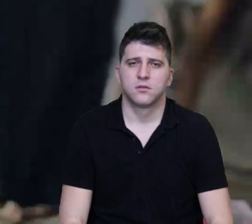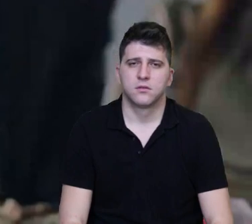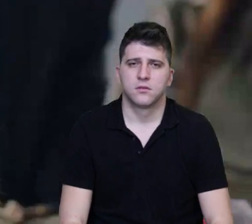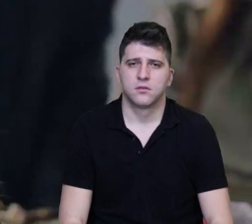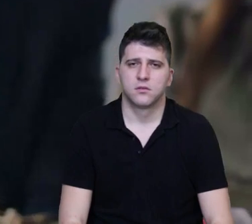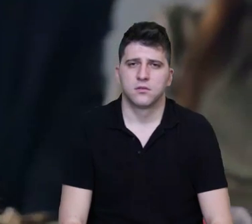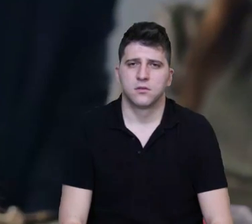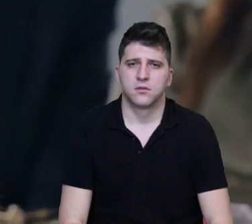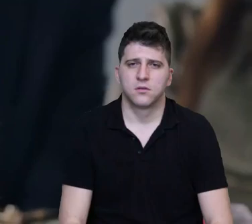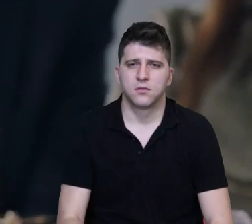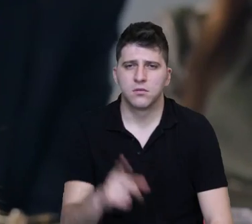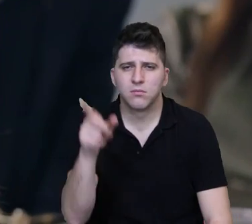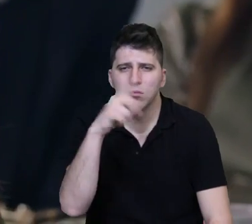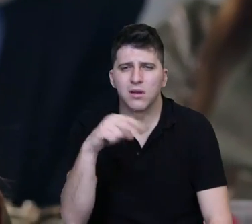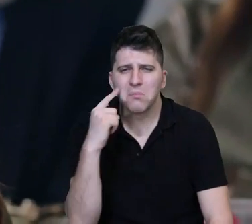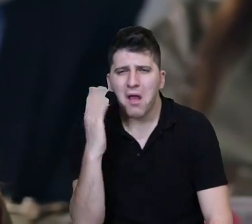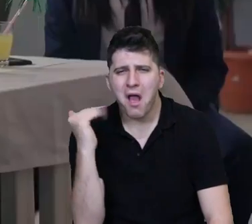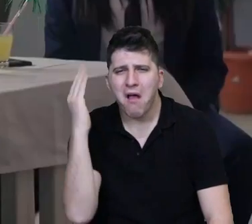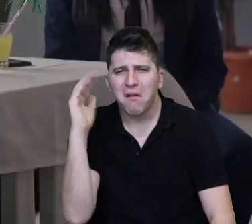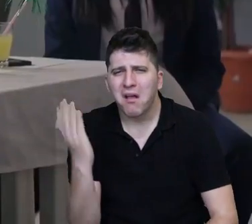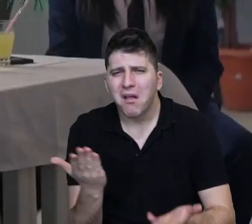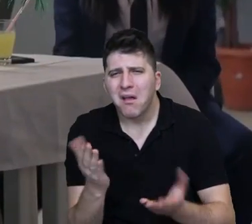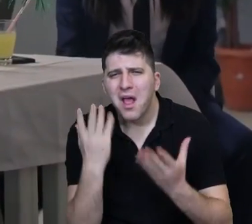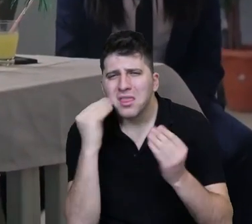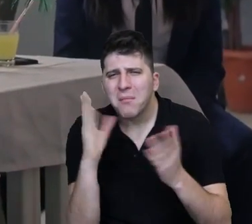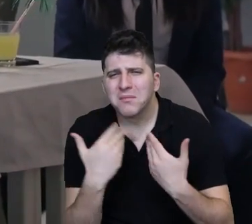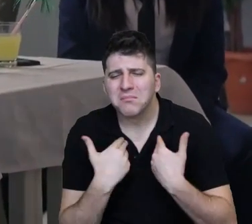onlarda. Onlardaki bu artistlik ne böyle?